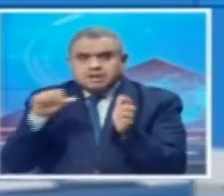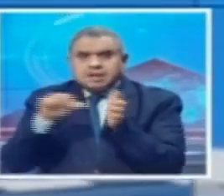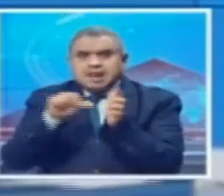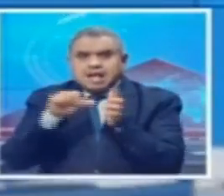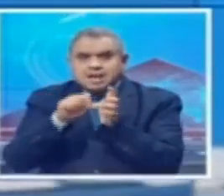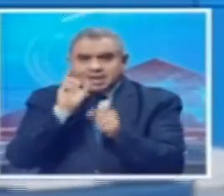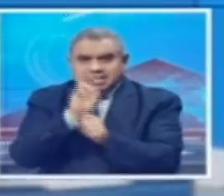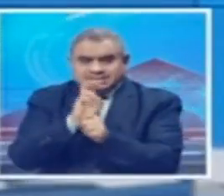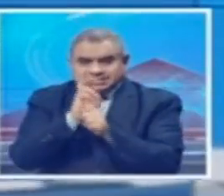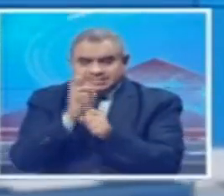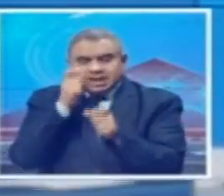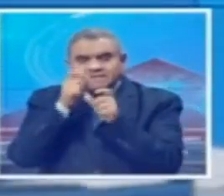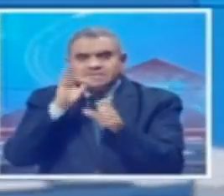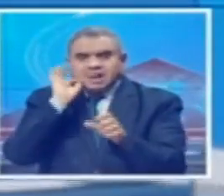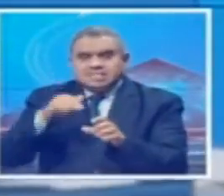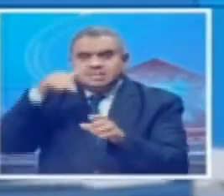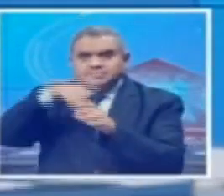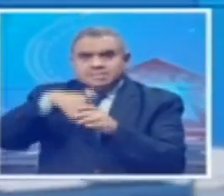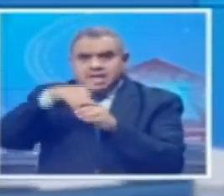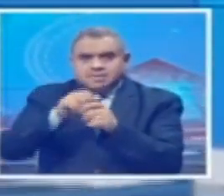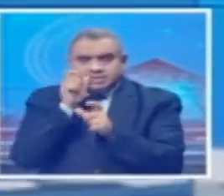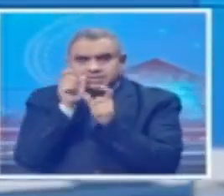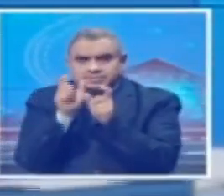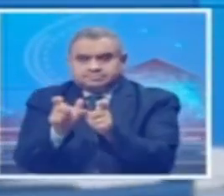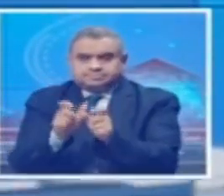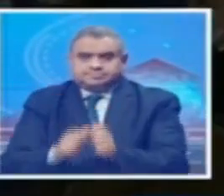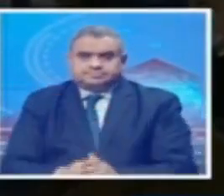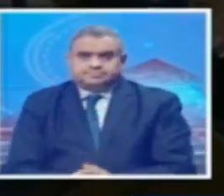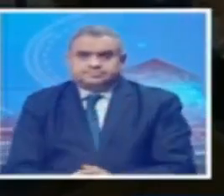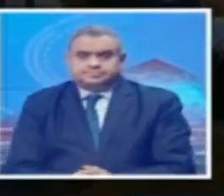بالاهتمام بالعمالة غير المنتظمة.